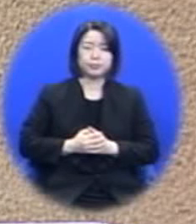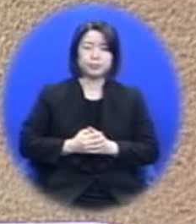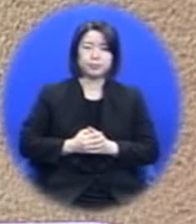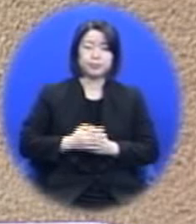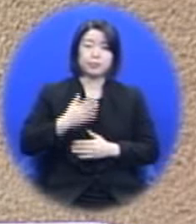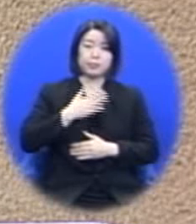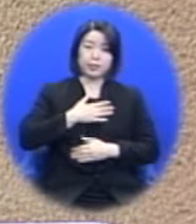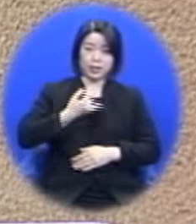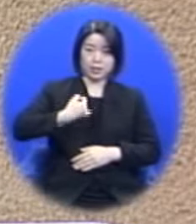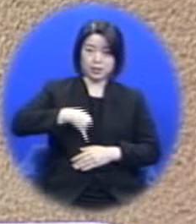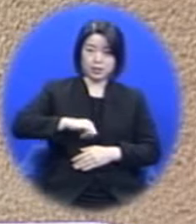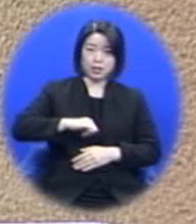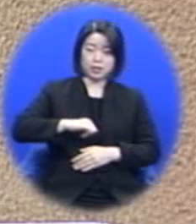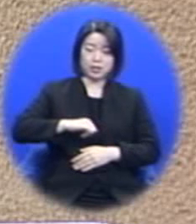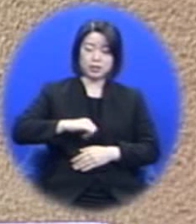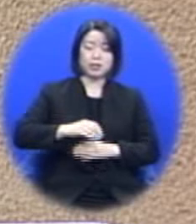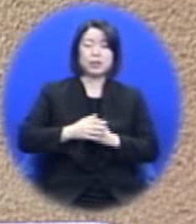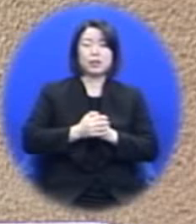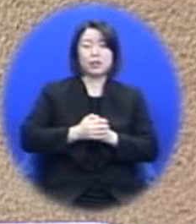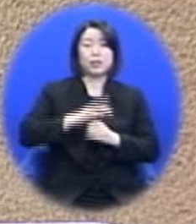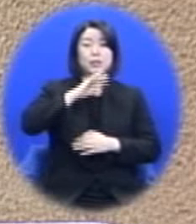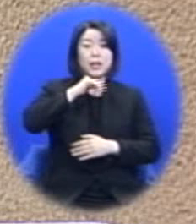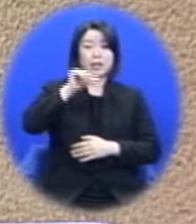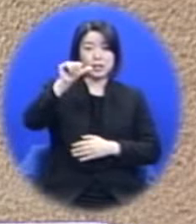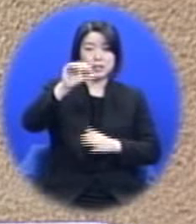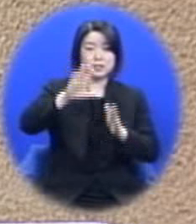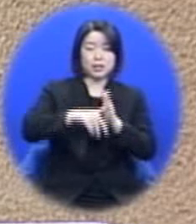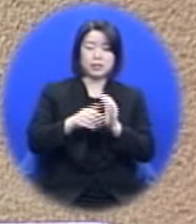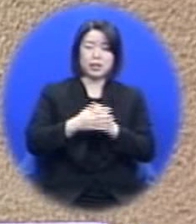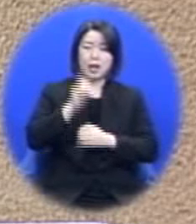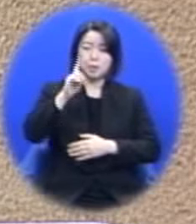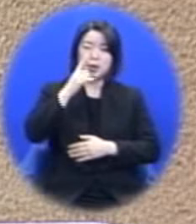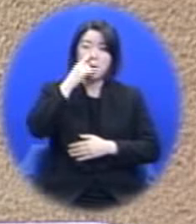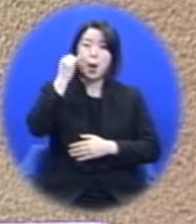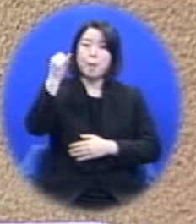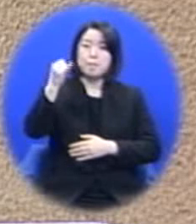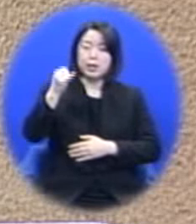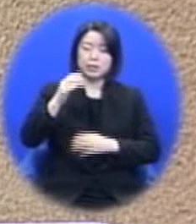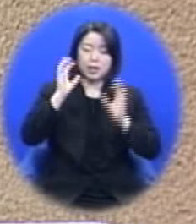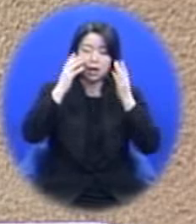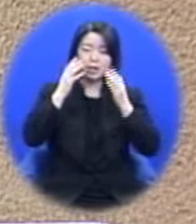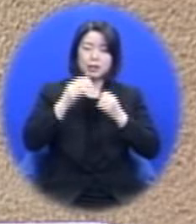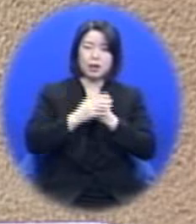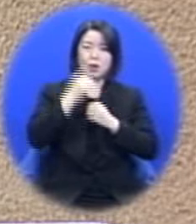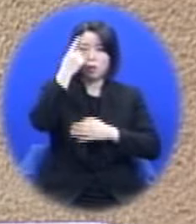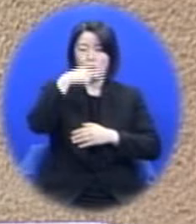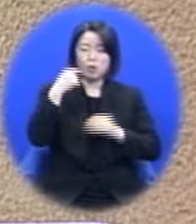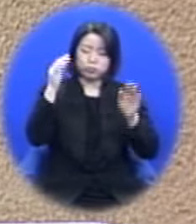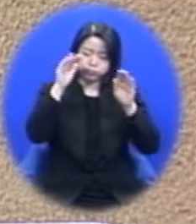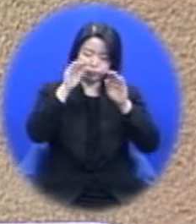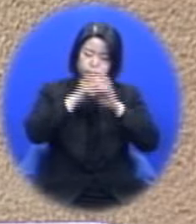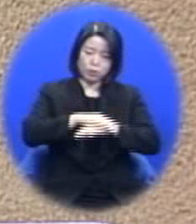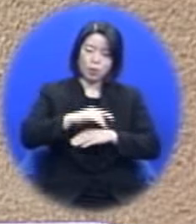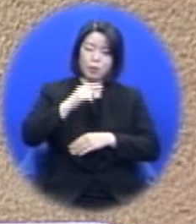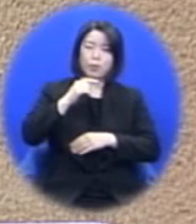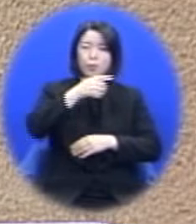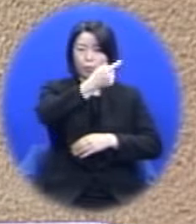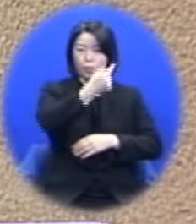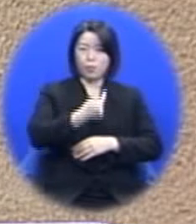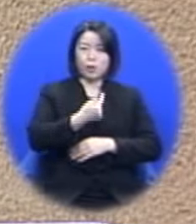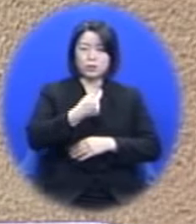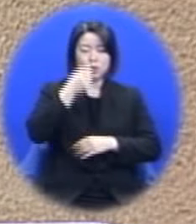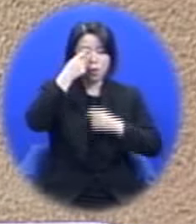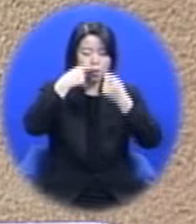저희 딸이 5살 될 때예요. 한 번은 엄마한테 아이가 얼굴이 그냥 어두워서 와서